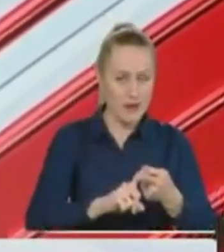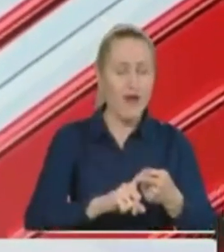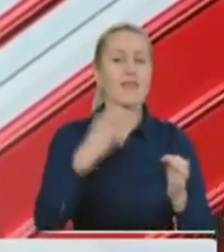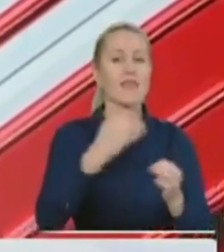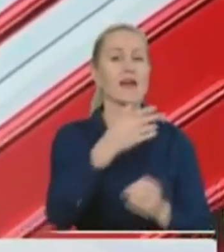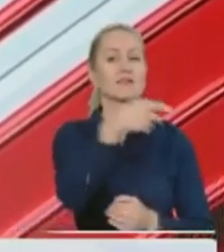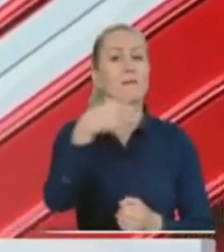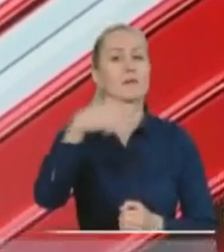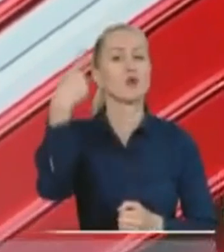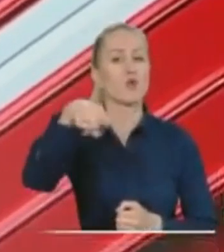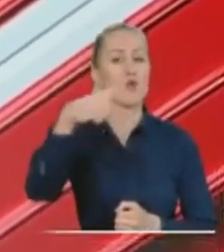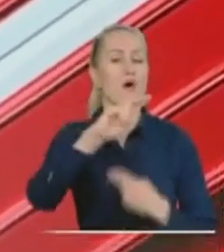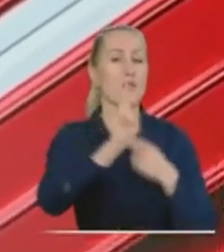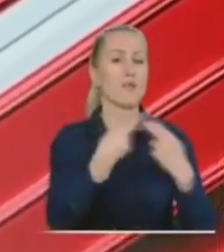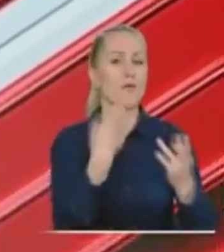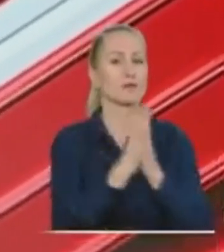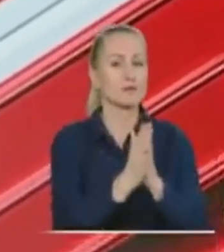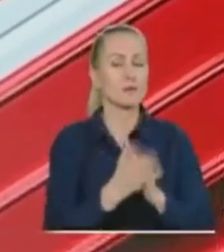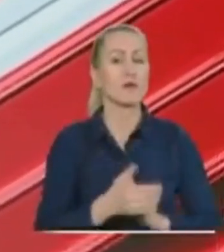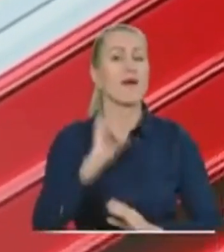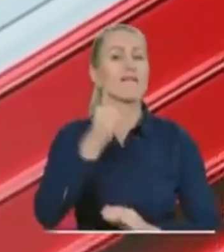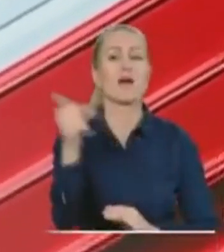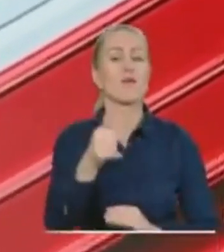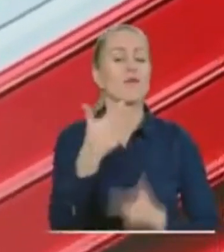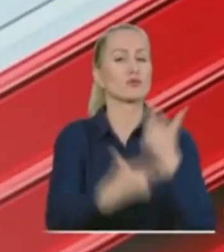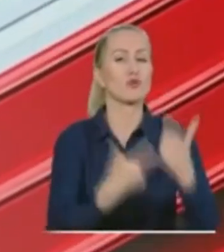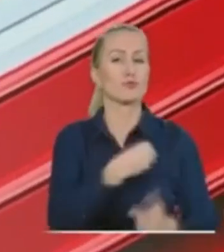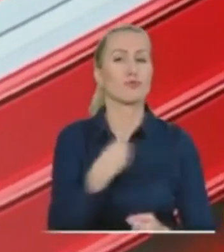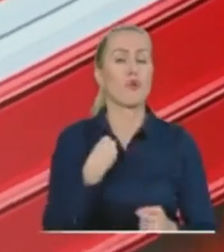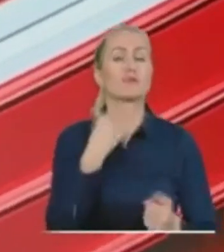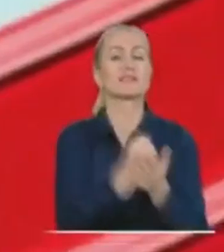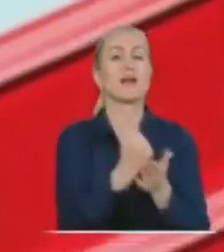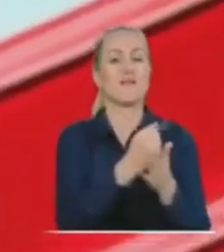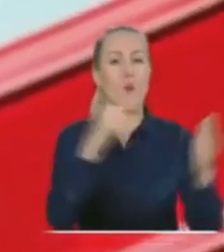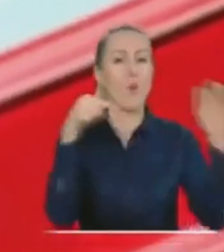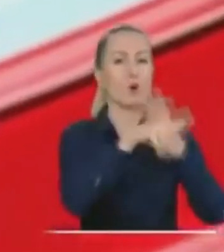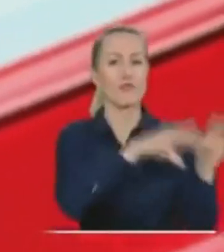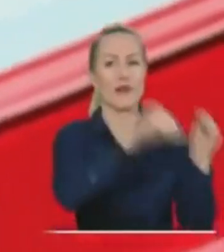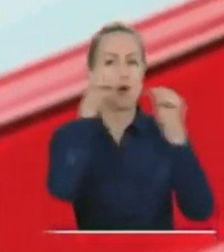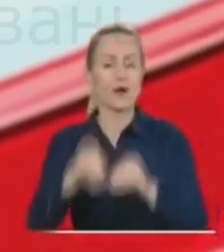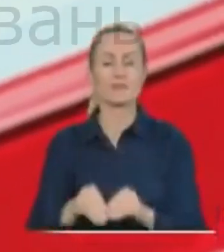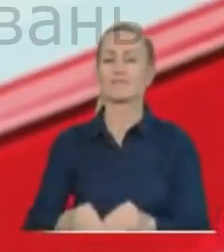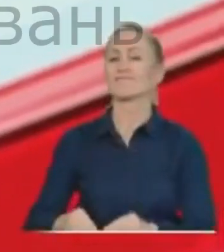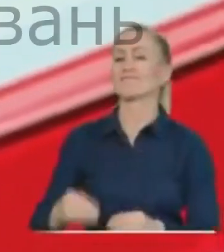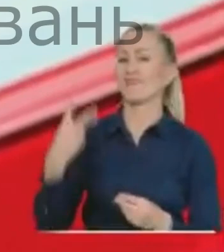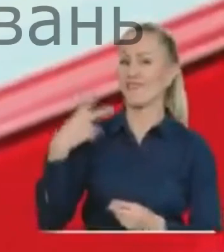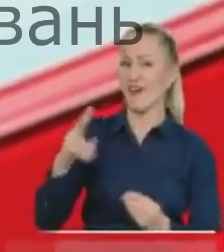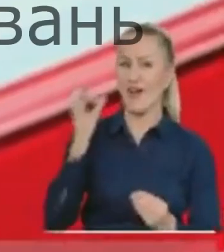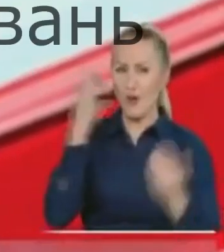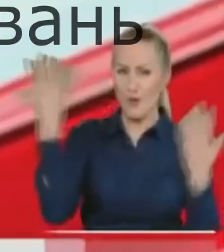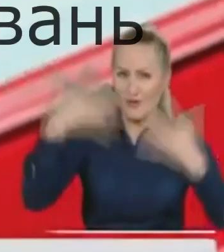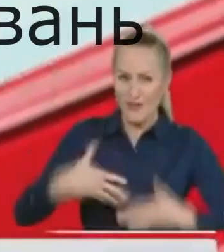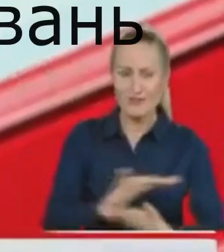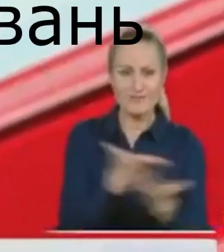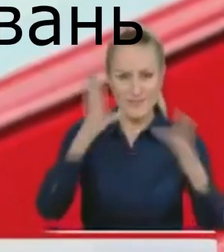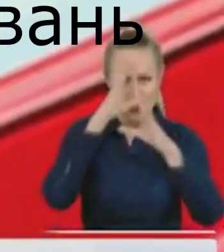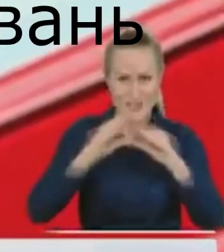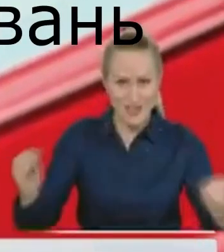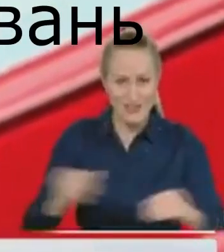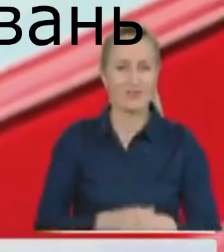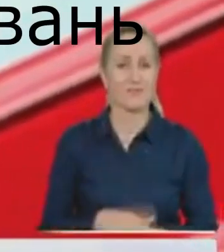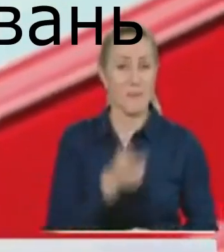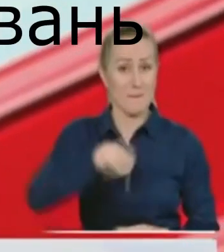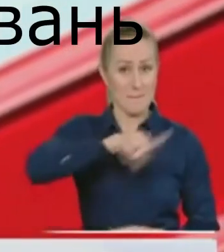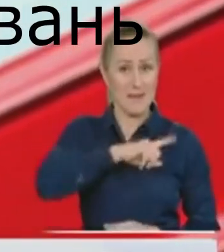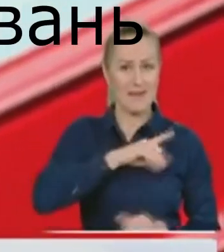Анджея Дуду. Як має реагувати Польща на справу переселення біженців? Ще раз доброго вечора. Шановні пані та панове,